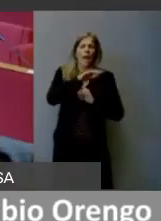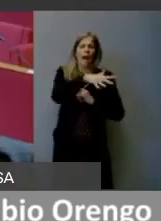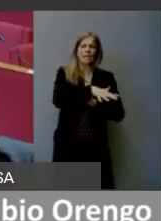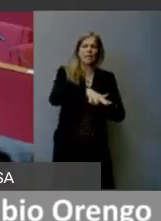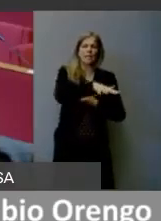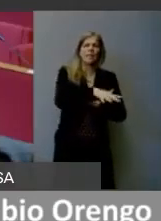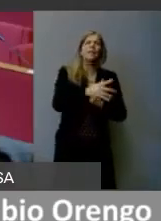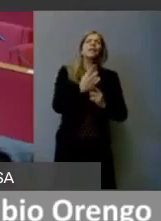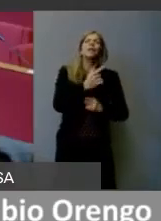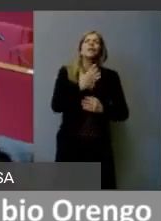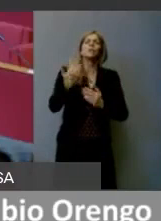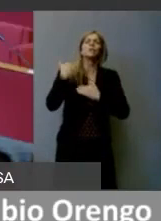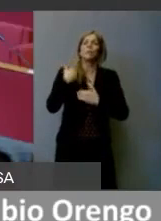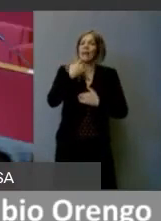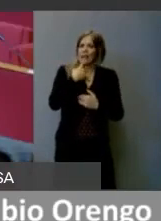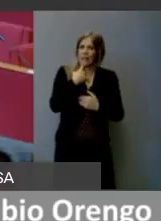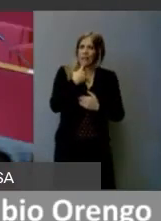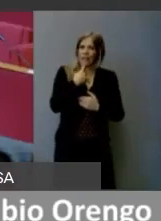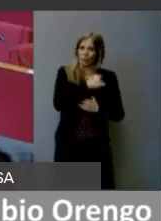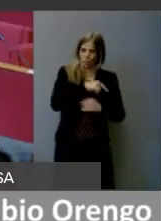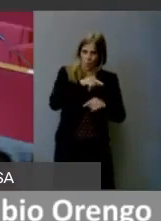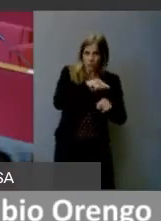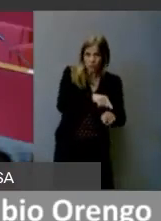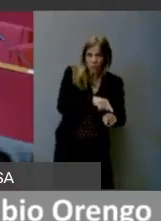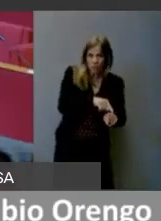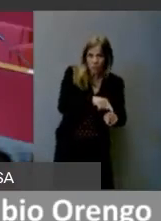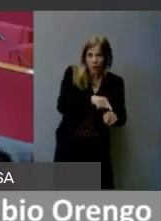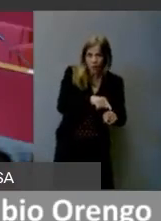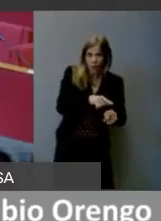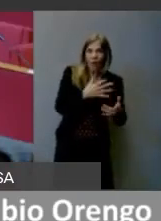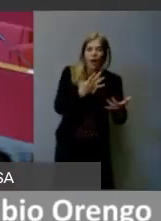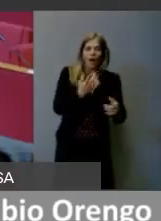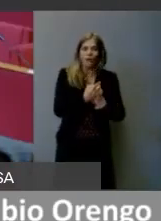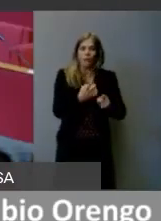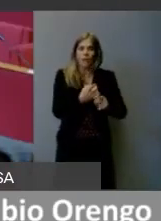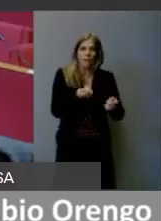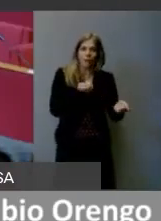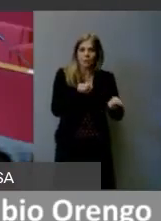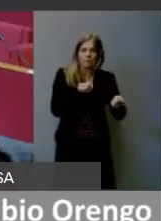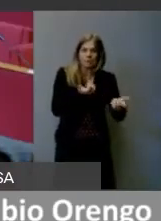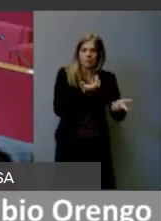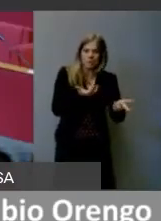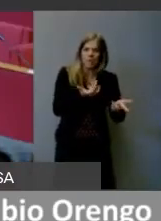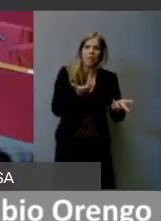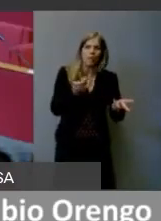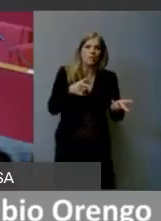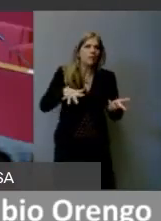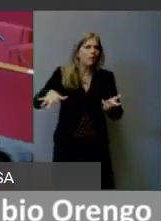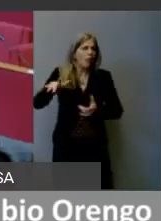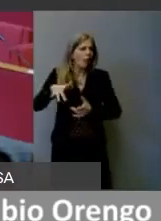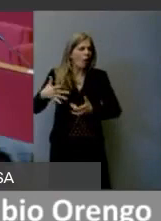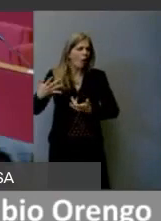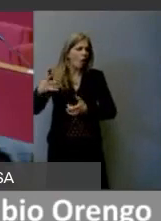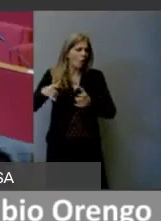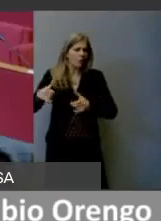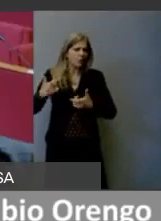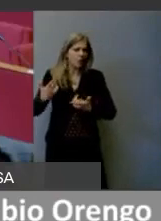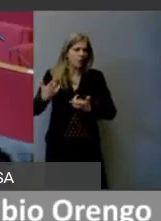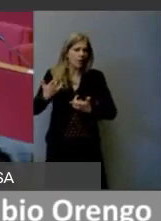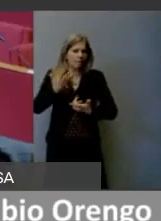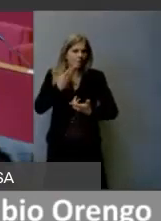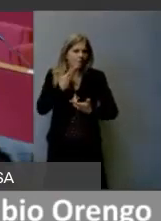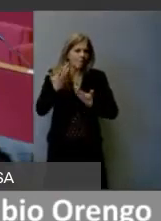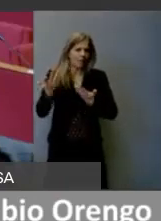è municipale. Allora bisogna che si arrivi alla soluzione di questo problema, perché che è sentito, e non vengano presi da